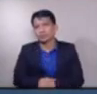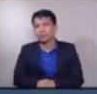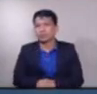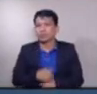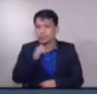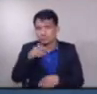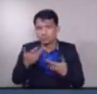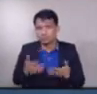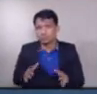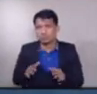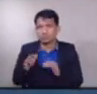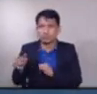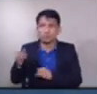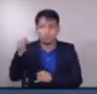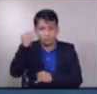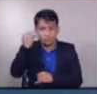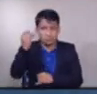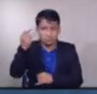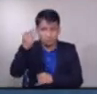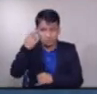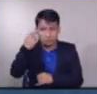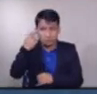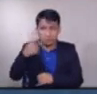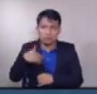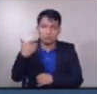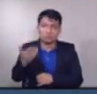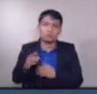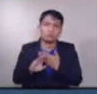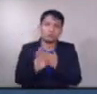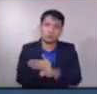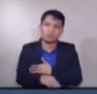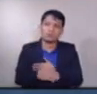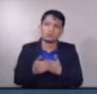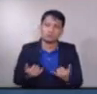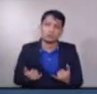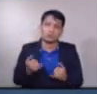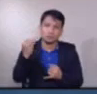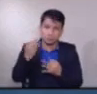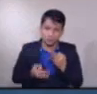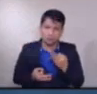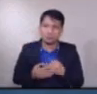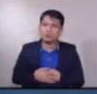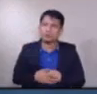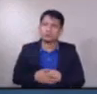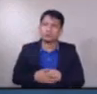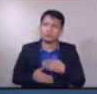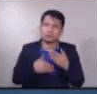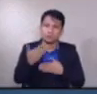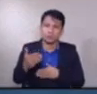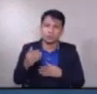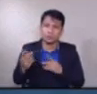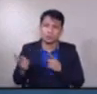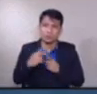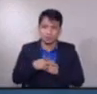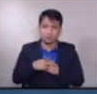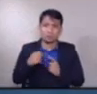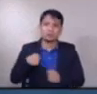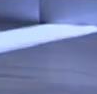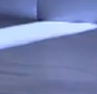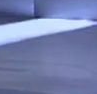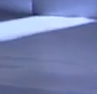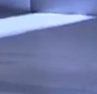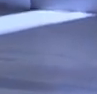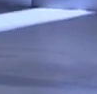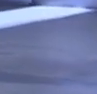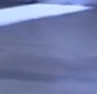po tapos ang job interview ni June Bert Gigayuma. At sa aming pagbabalik, final round na po tayo. Ito po ang aplikante sa Senado.